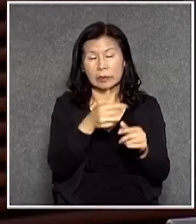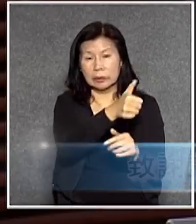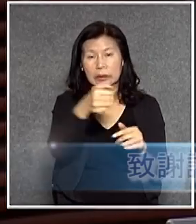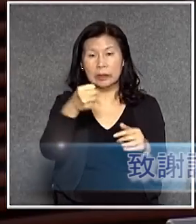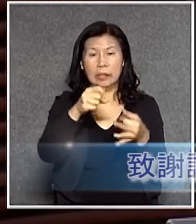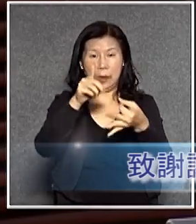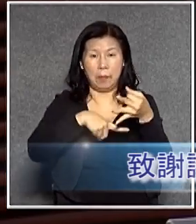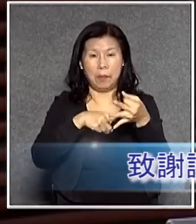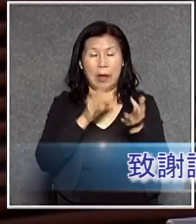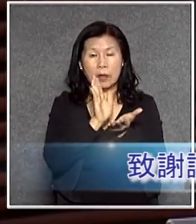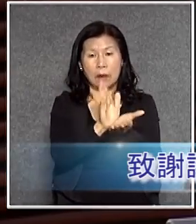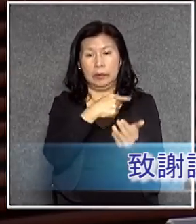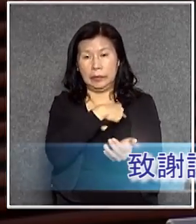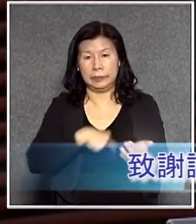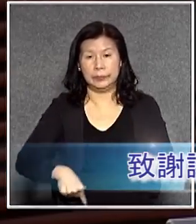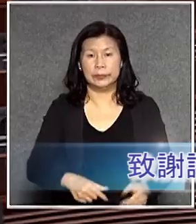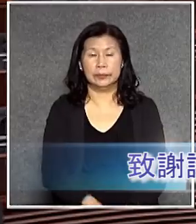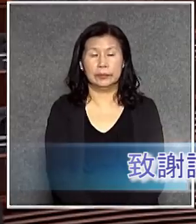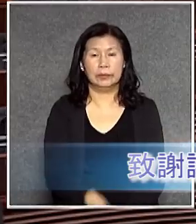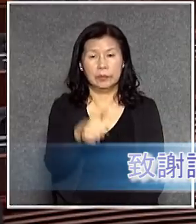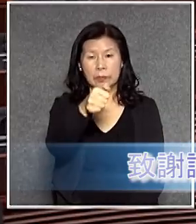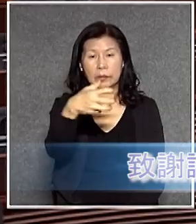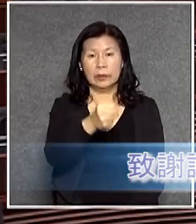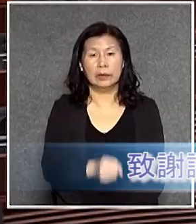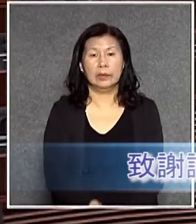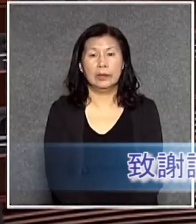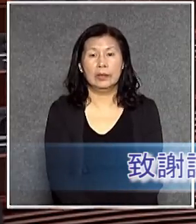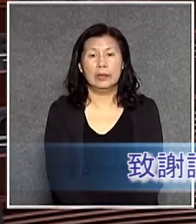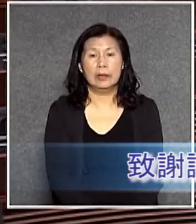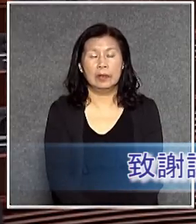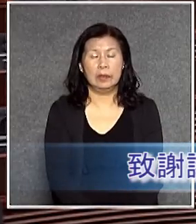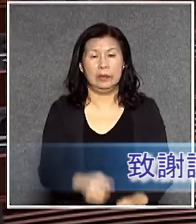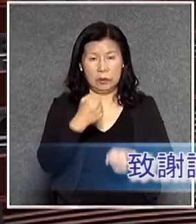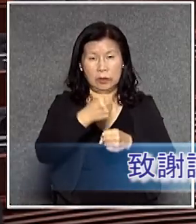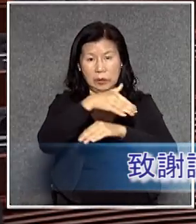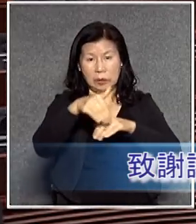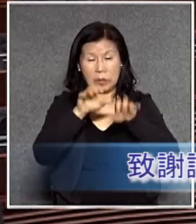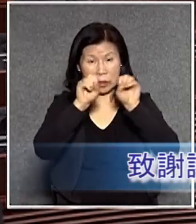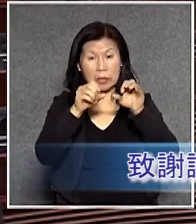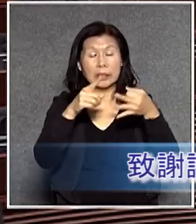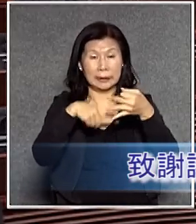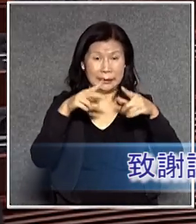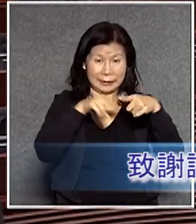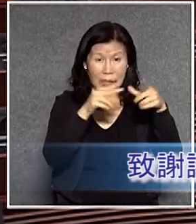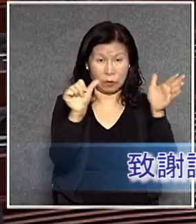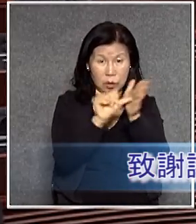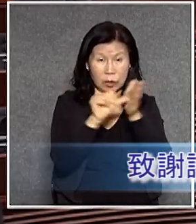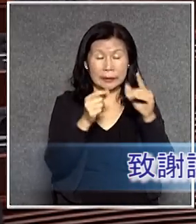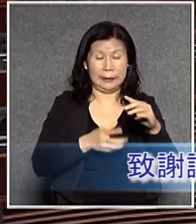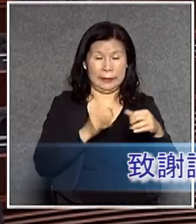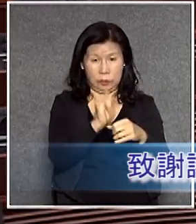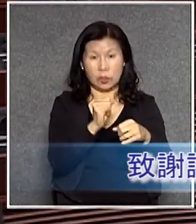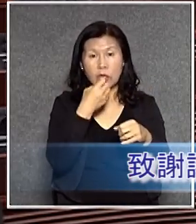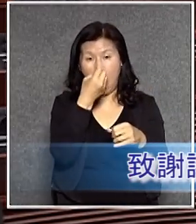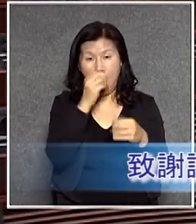骨灰范议员， 多谢主席。施政报告在引言里面特别强调要警惕港